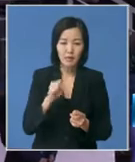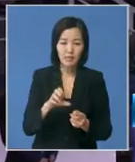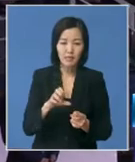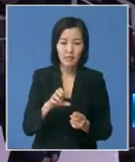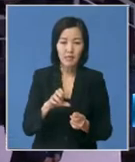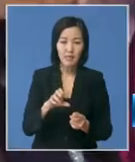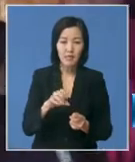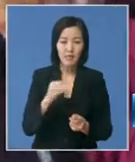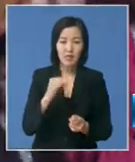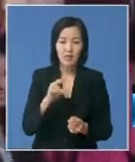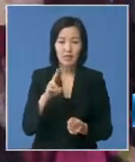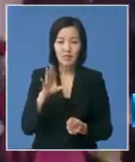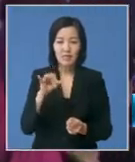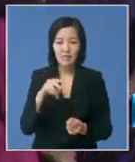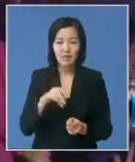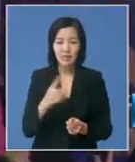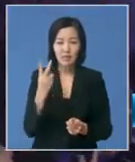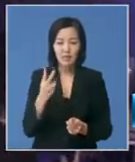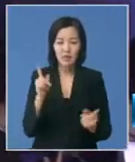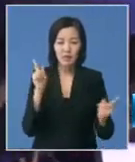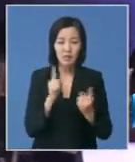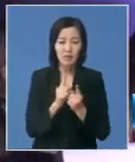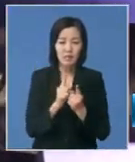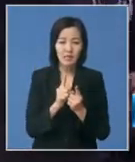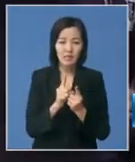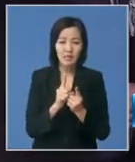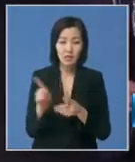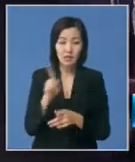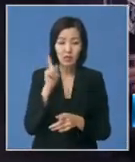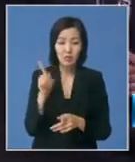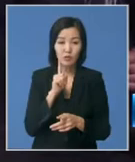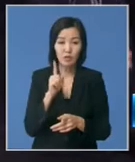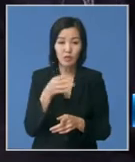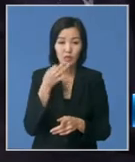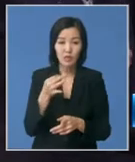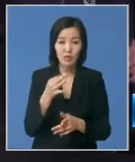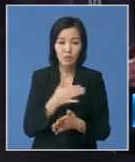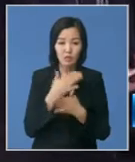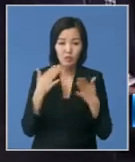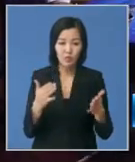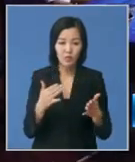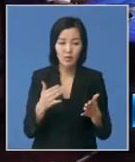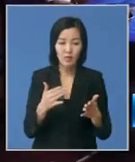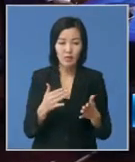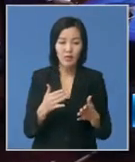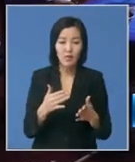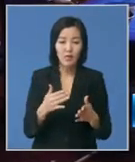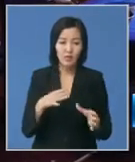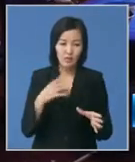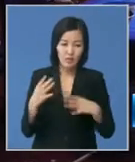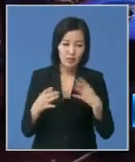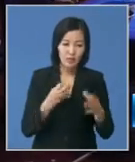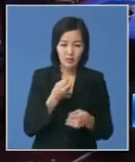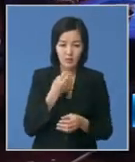өңірінен келген Жақсылық Қырғызәлі арасында өтті. Екеуі жас болса да тәжірибелі боксшы екенін көрсетіп, нағыз бабында жүргендерін